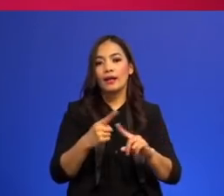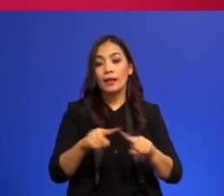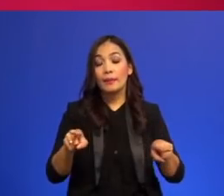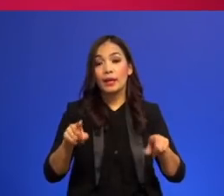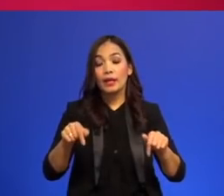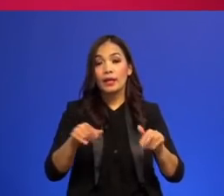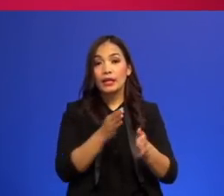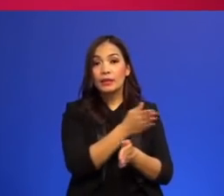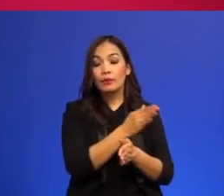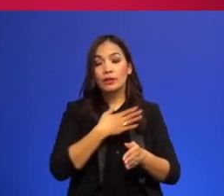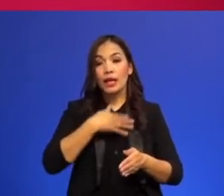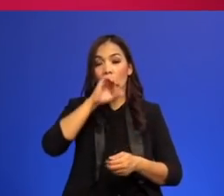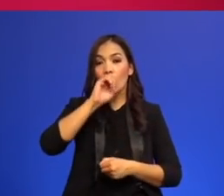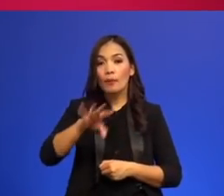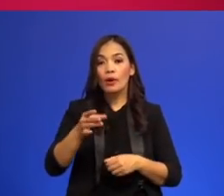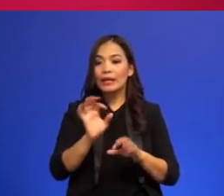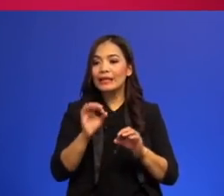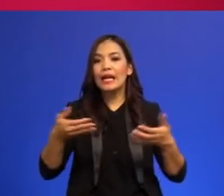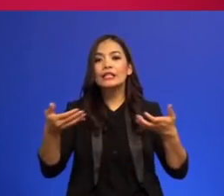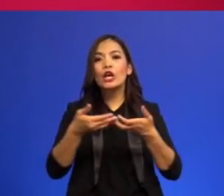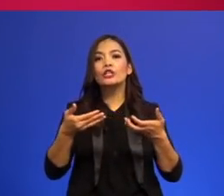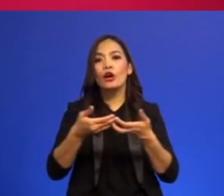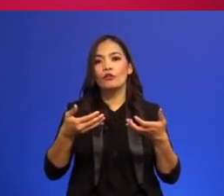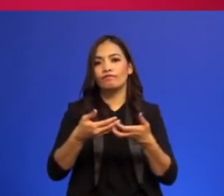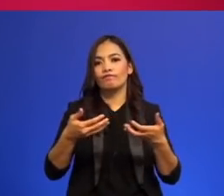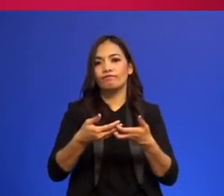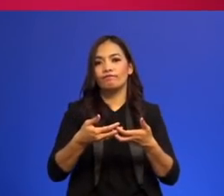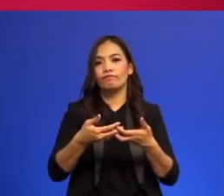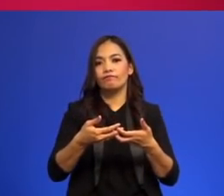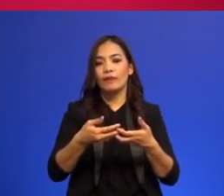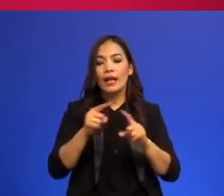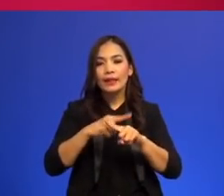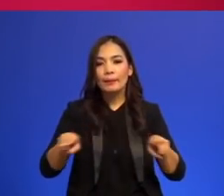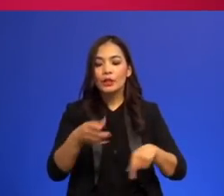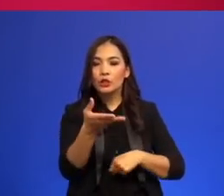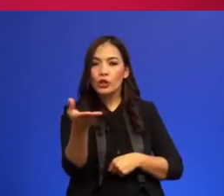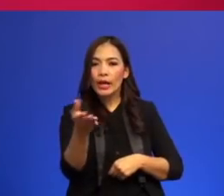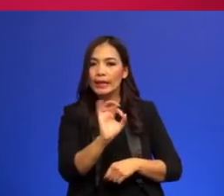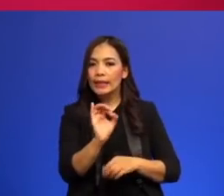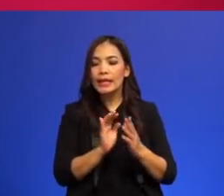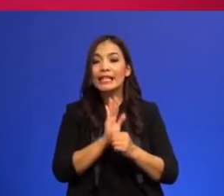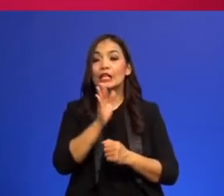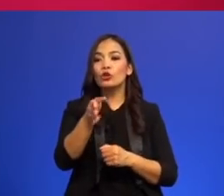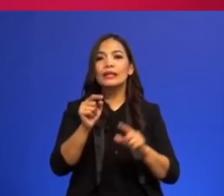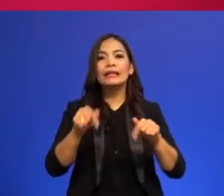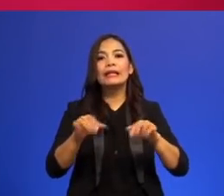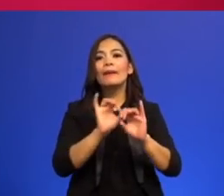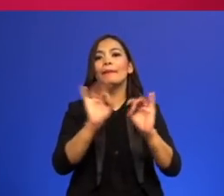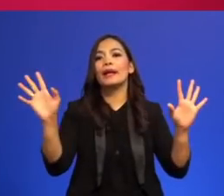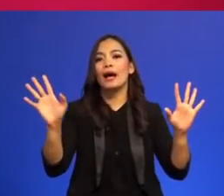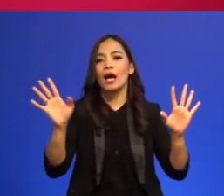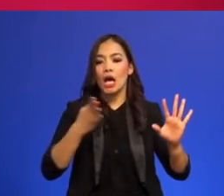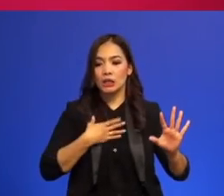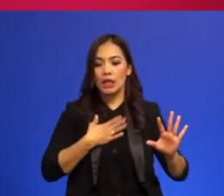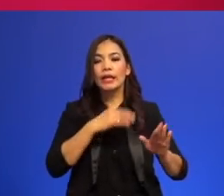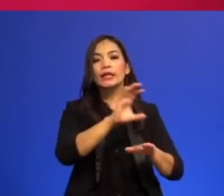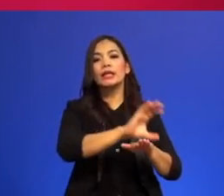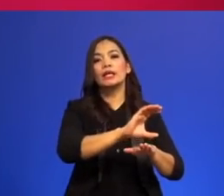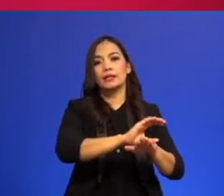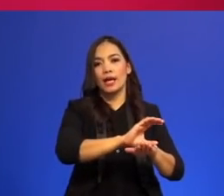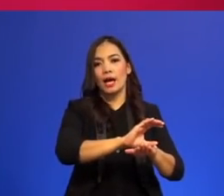Makanya yang tadi itu buat saya gak cocok. Tapi saudara jangan ikut saya, kita beda. Saya di